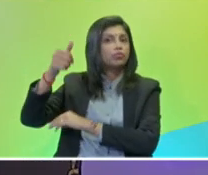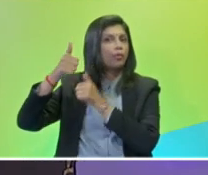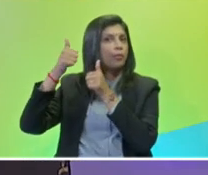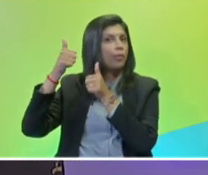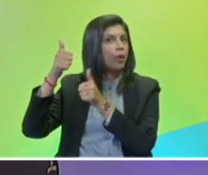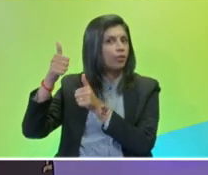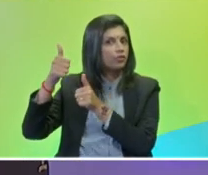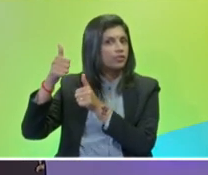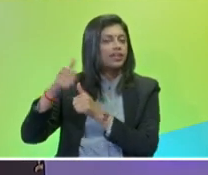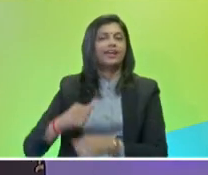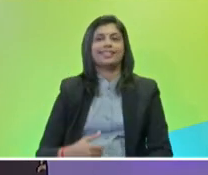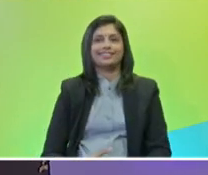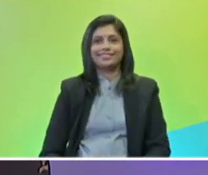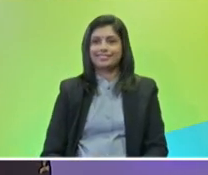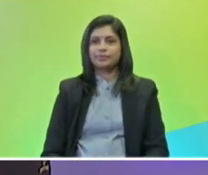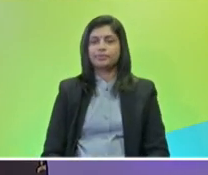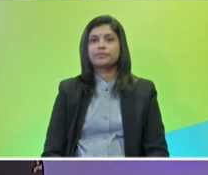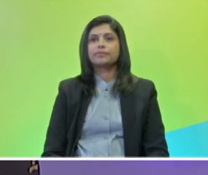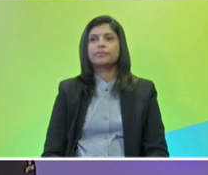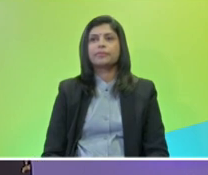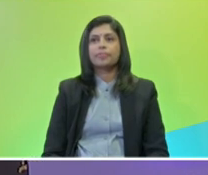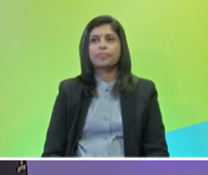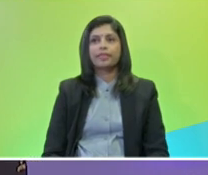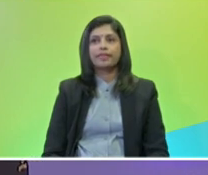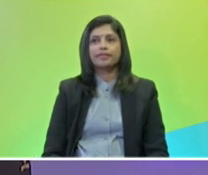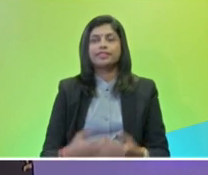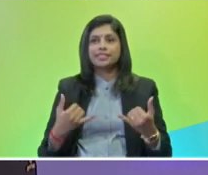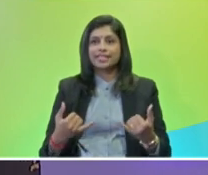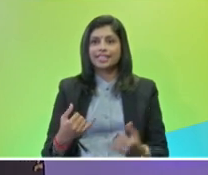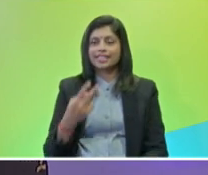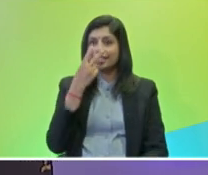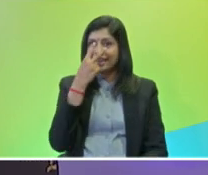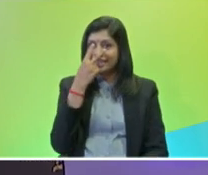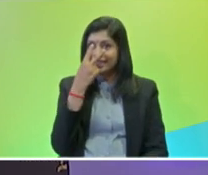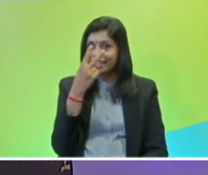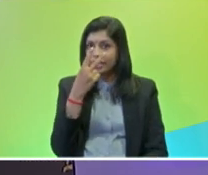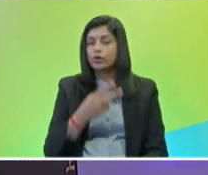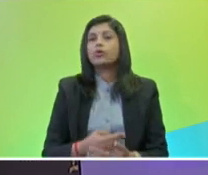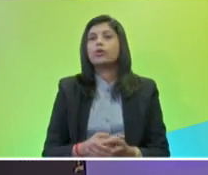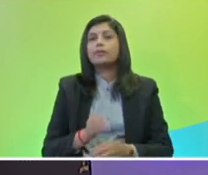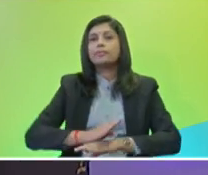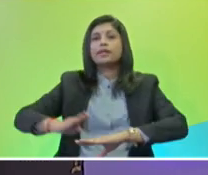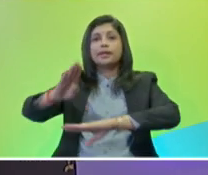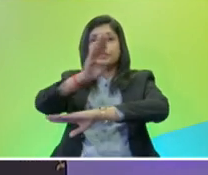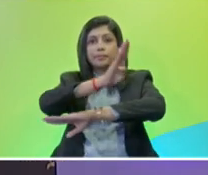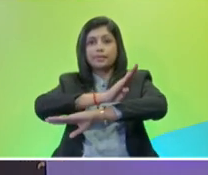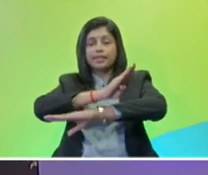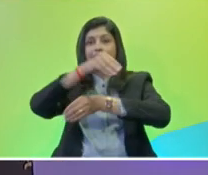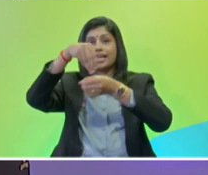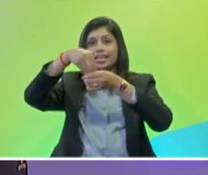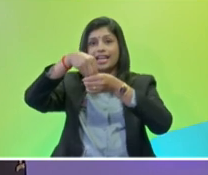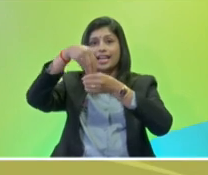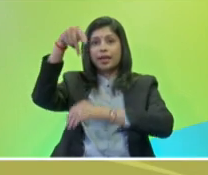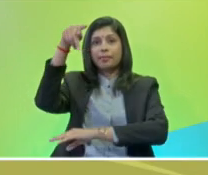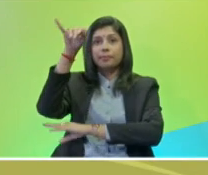Cik gua akan oke eee kita beli tengok ini adalah bidang yang terdapat dalam pendidikan jasmani ya ada dua bidang yang bersatu